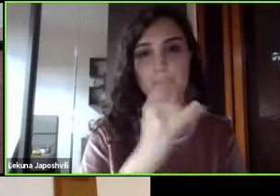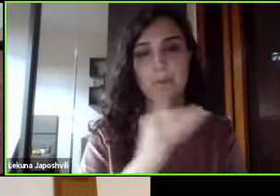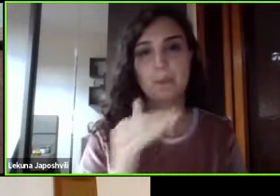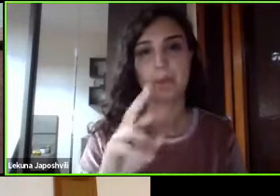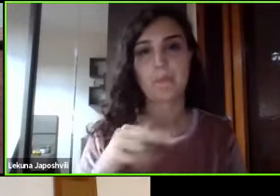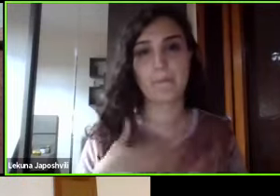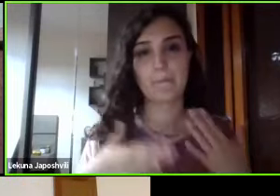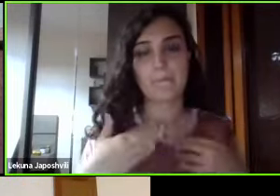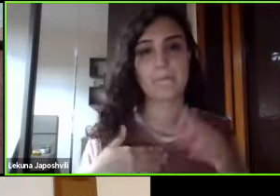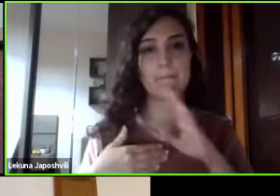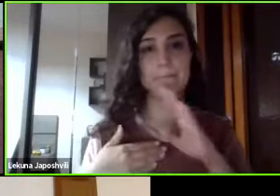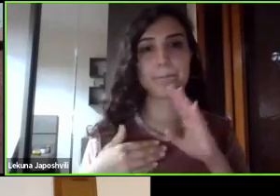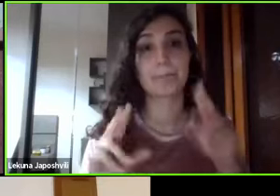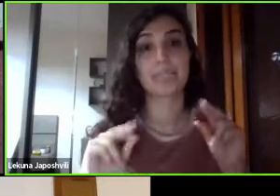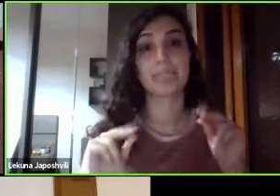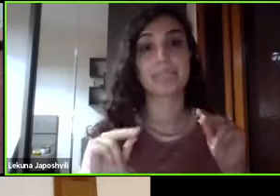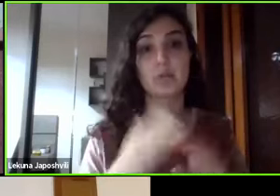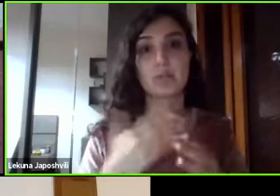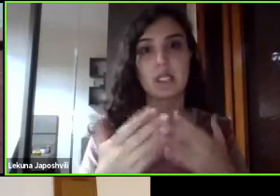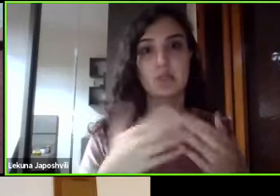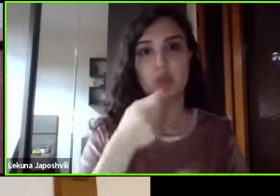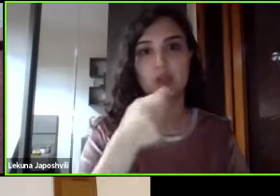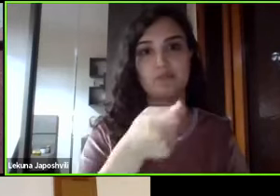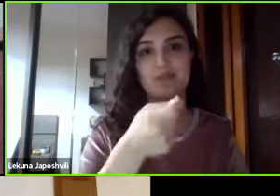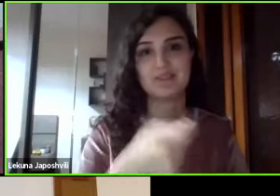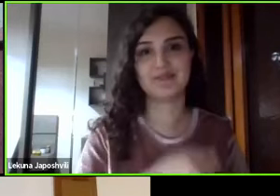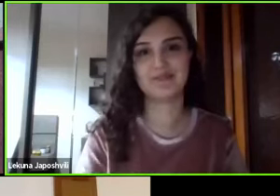უხარია დედას, რომ ბედნიერია ხელით რო აწმევს.